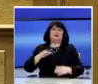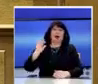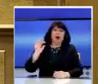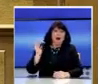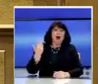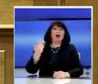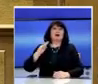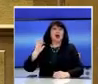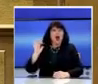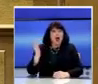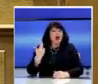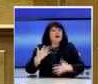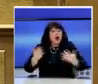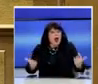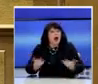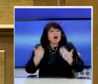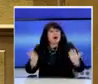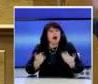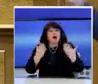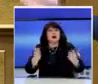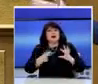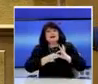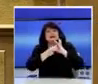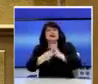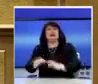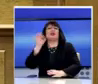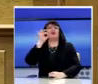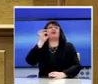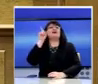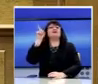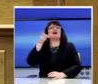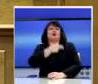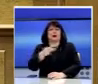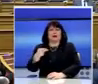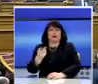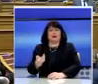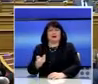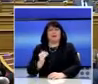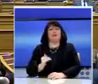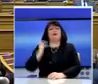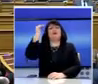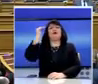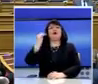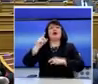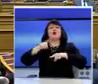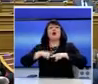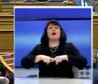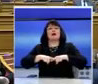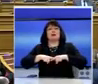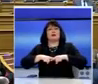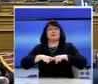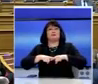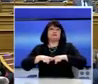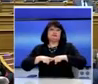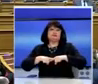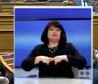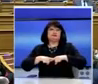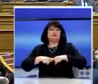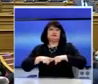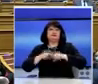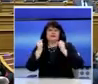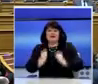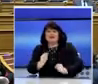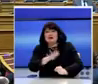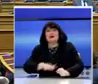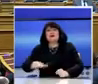αν, αν. Για τη Θεσσαλονίκη, τη Βόρεια Ελλάδα, την